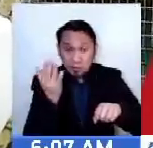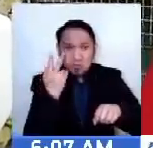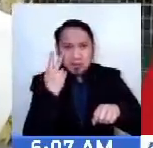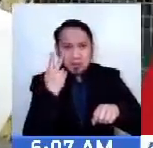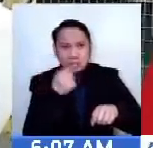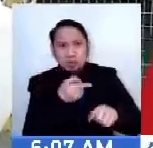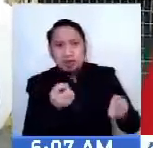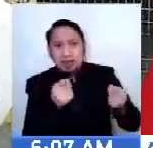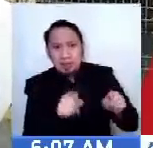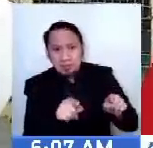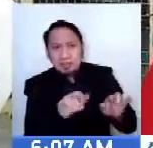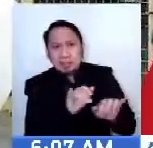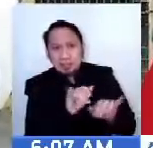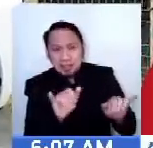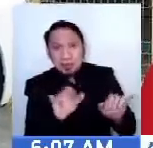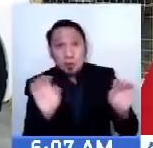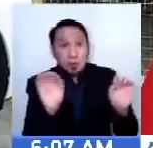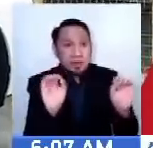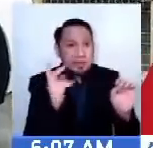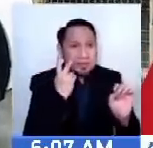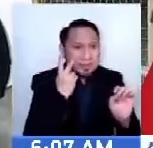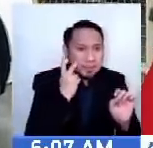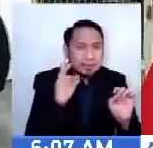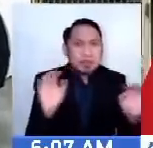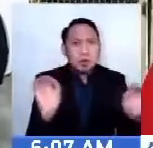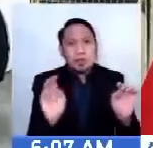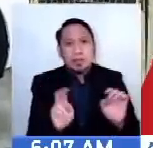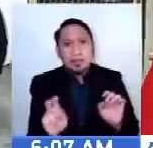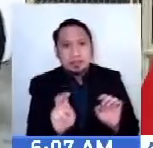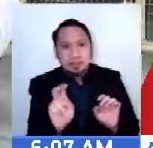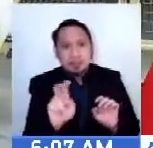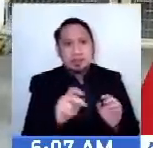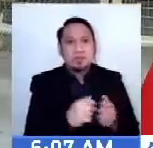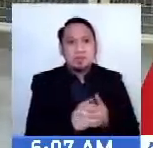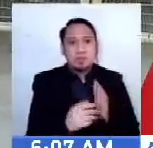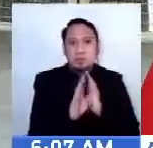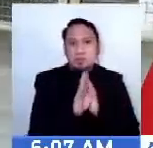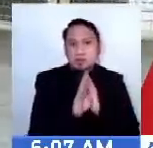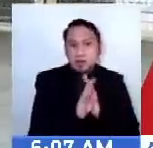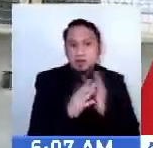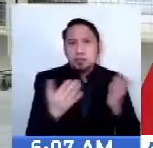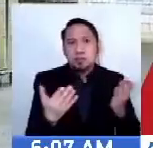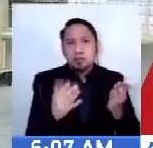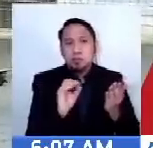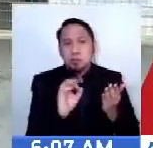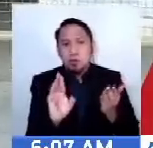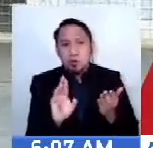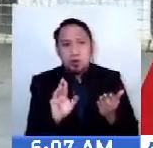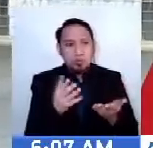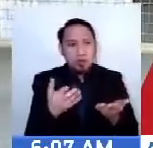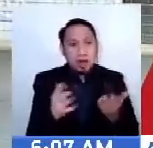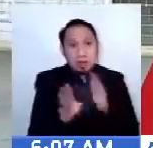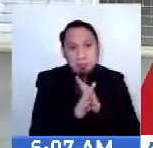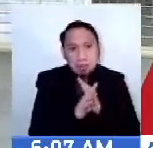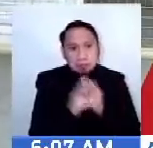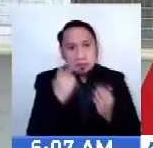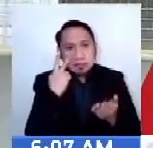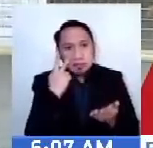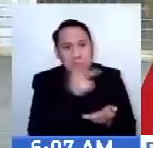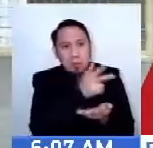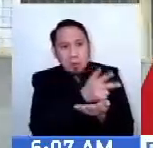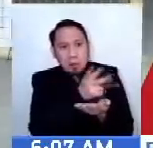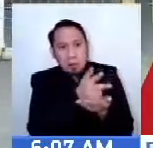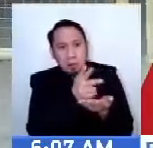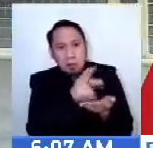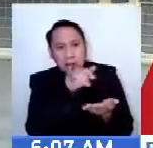terminal. Wala ka na makikita na mga bumabiyahe na mga bus o di kaya naman nakagarahe lamang yung bus nila dyan sa loob ng